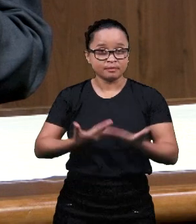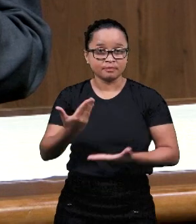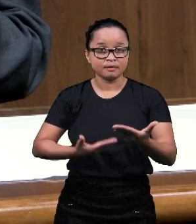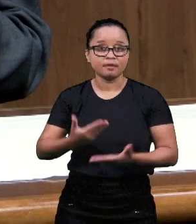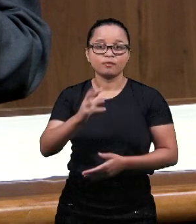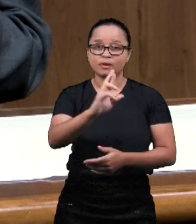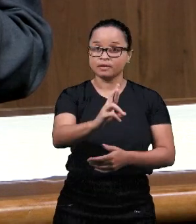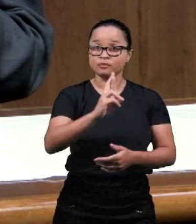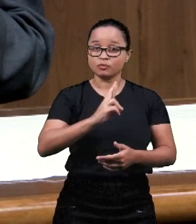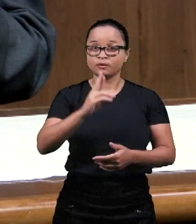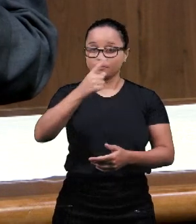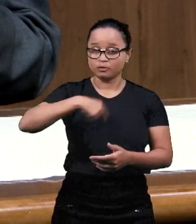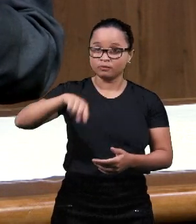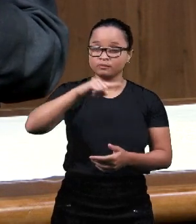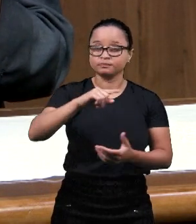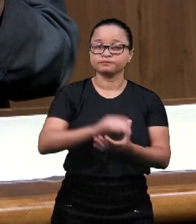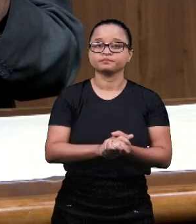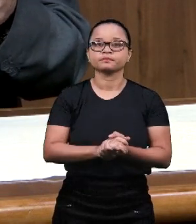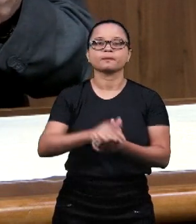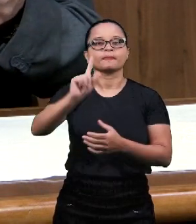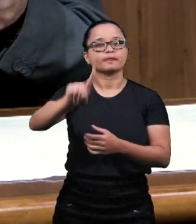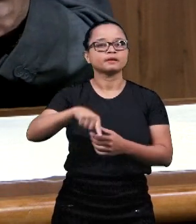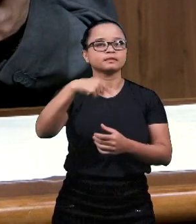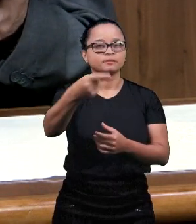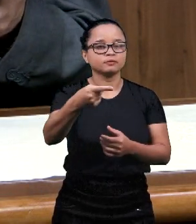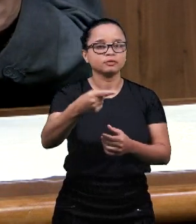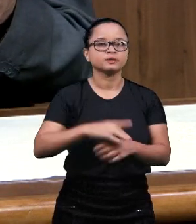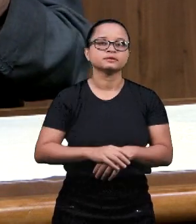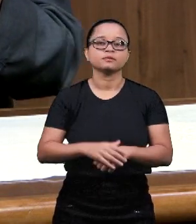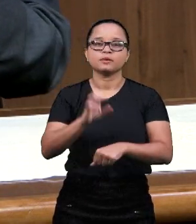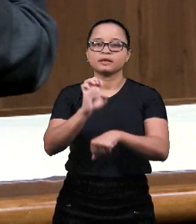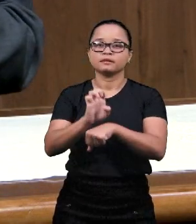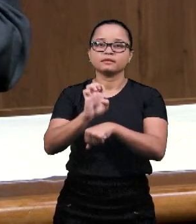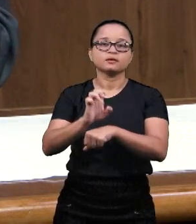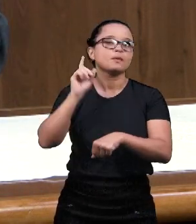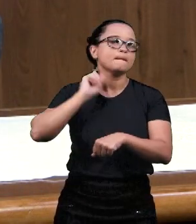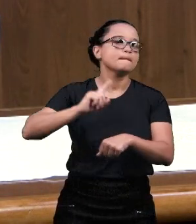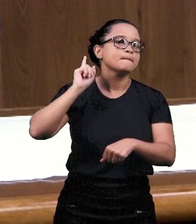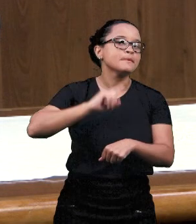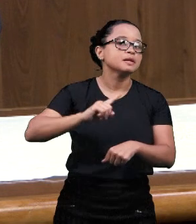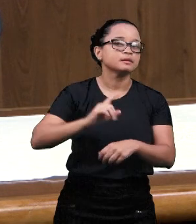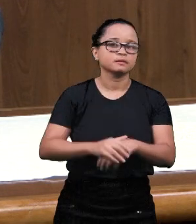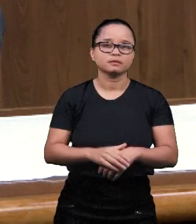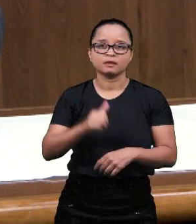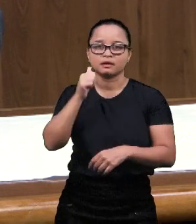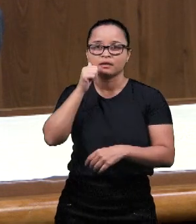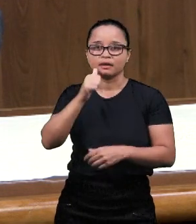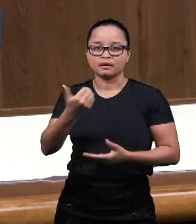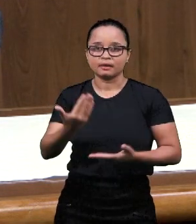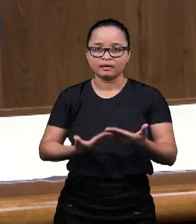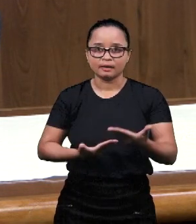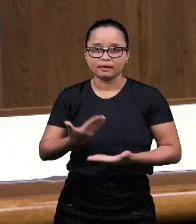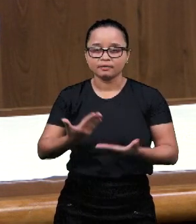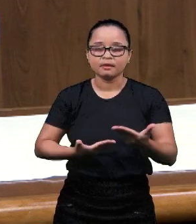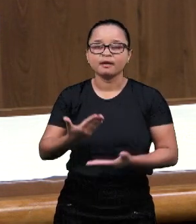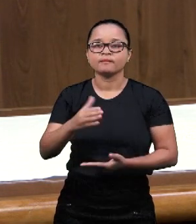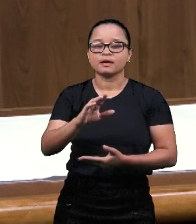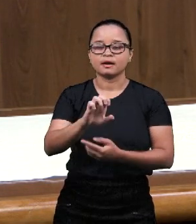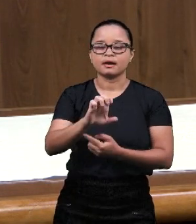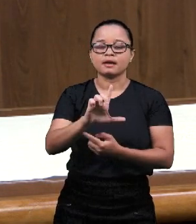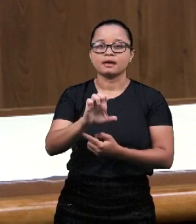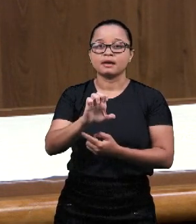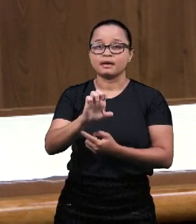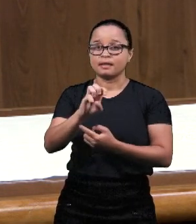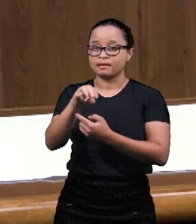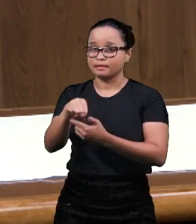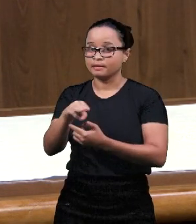du Minas Gerais, où la sœur Hélène du groupe de jeunes de Barreiro 2,